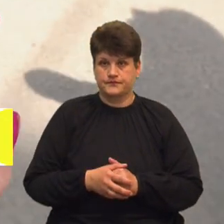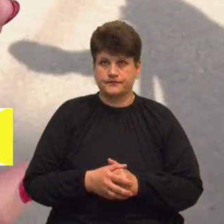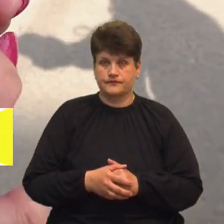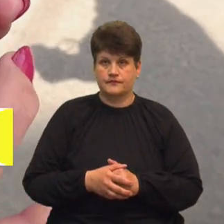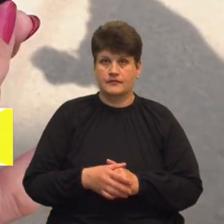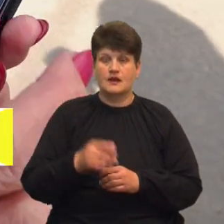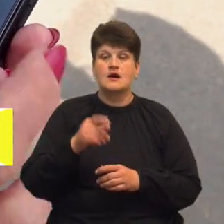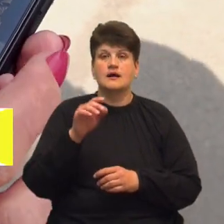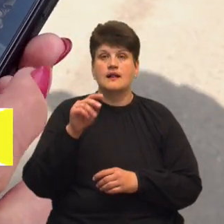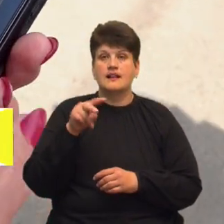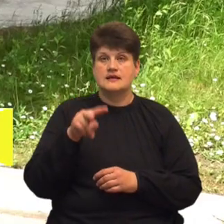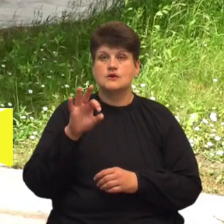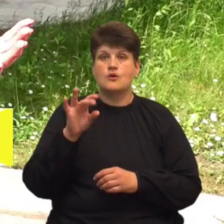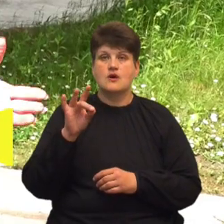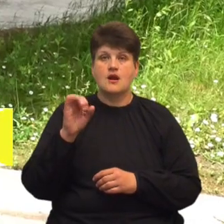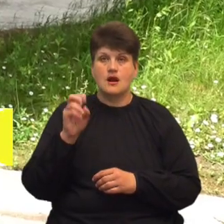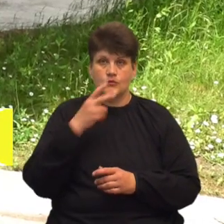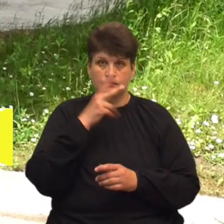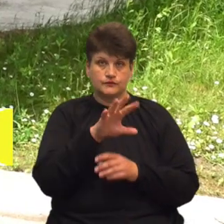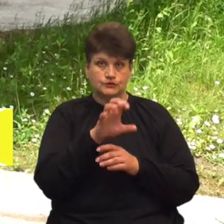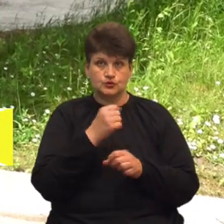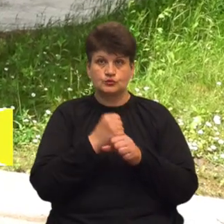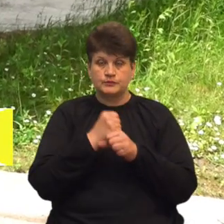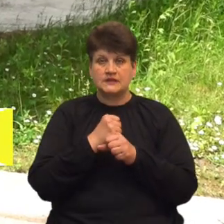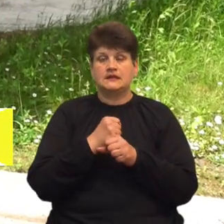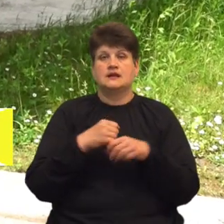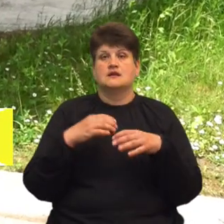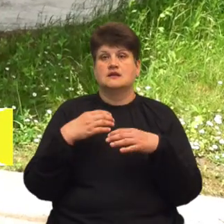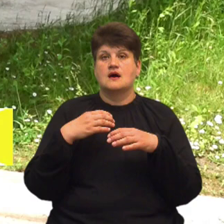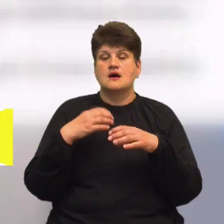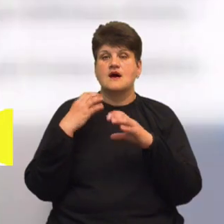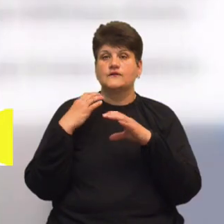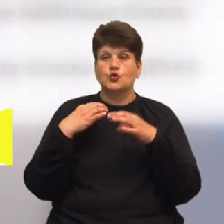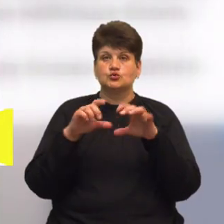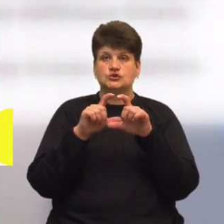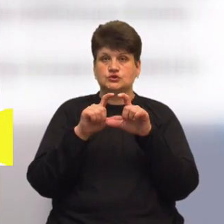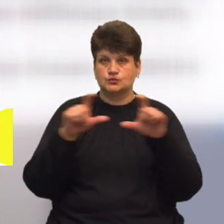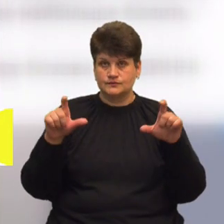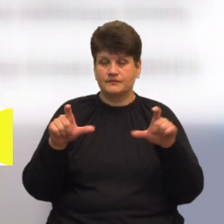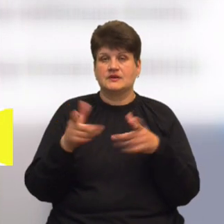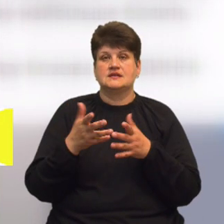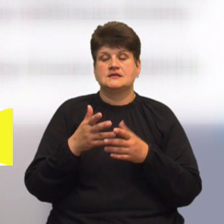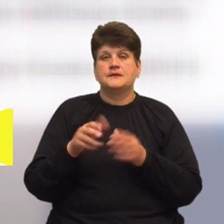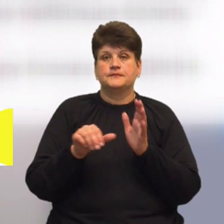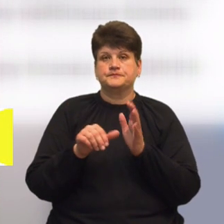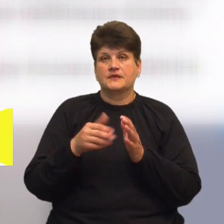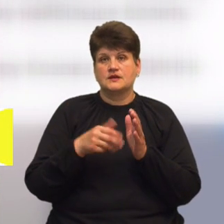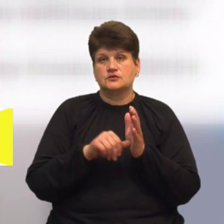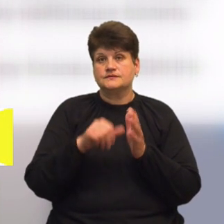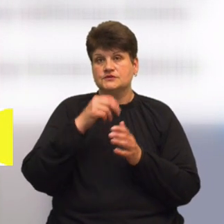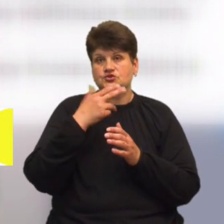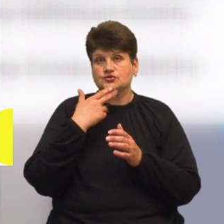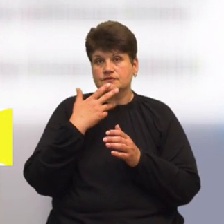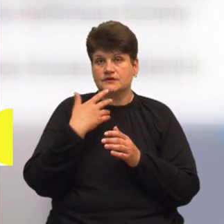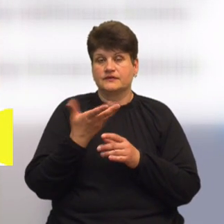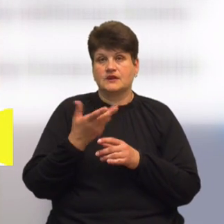Леся Орляк показує світлину, яку зробила на автобусній зупинці у Козові 4 червня. На ній військовослужбовець, спершись на милицю, чекав на